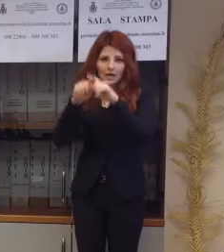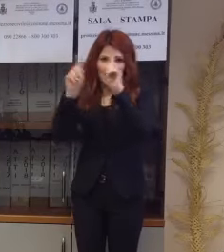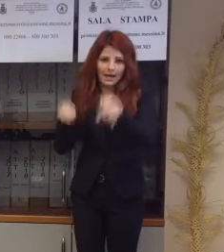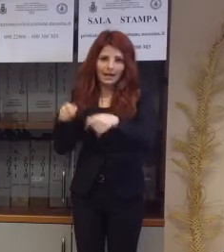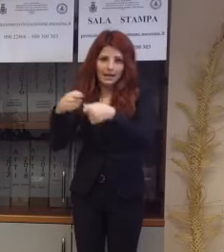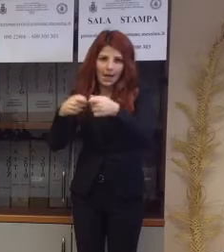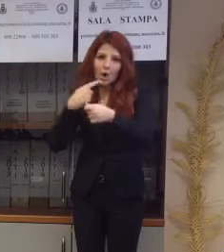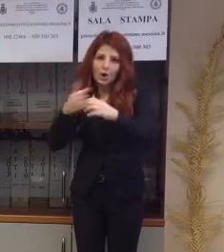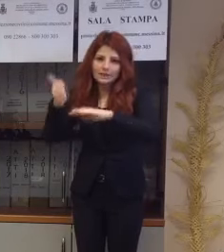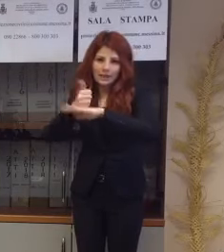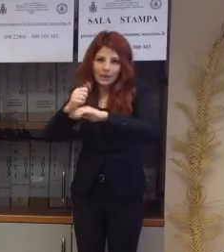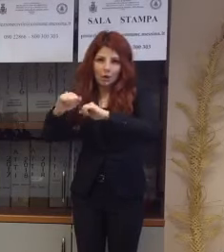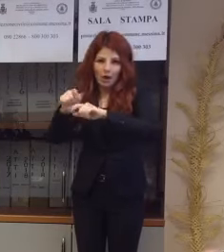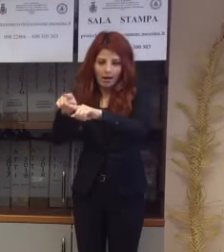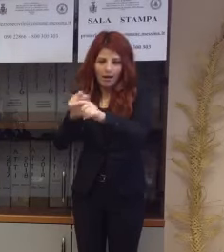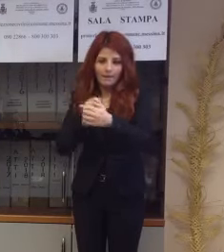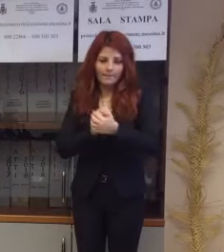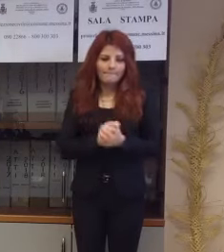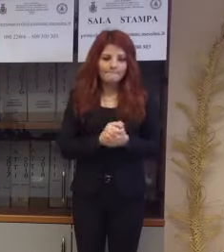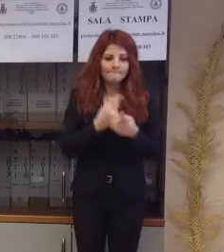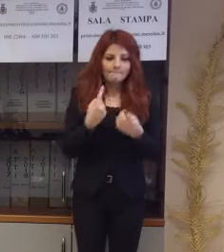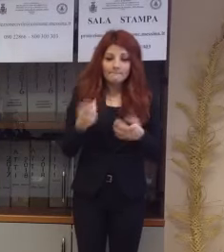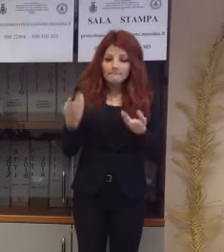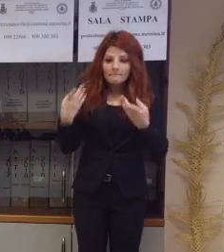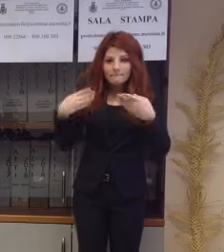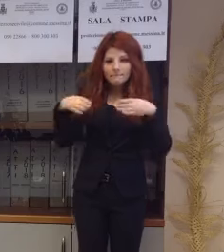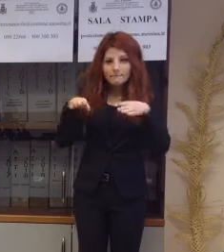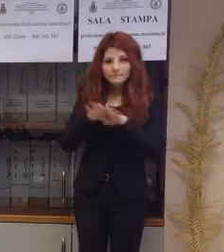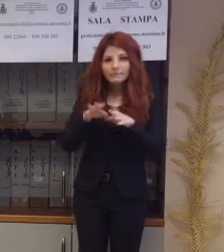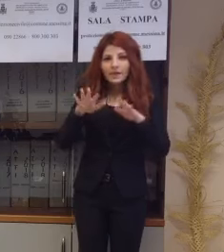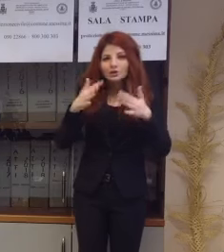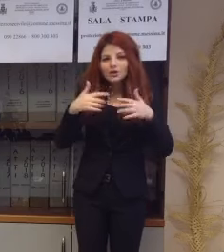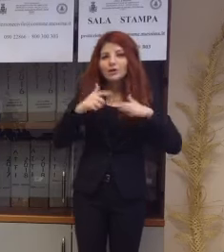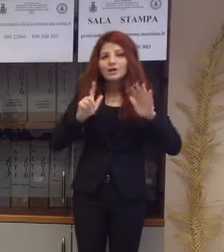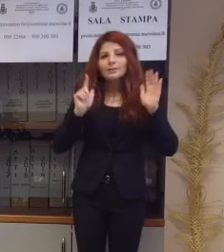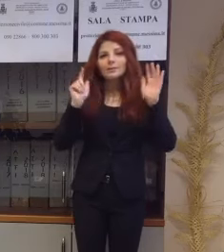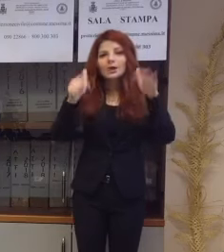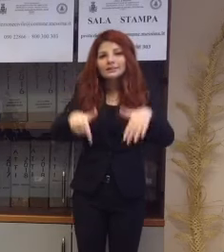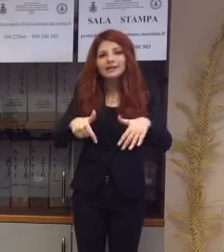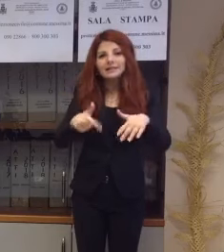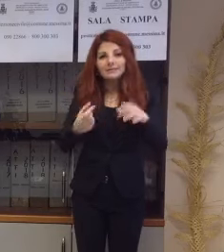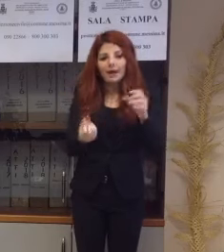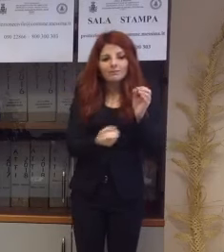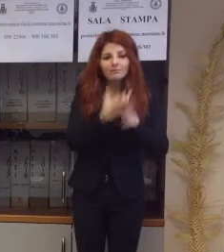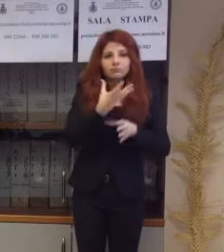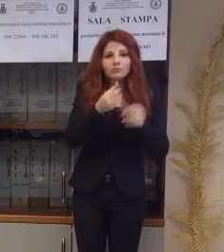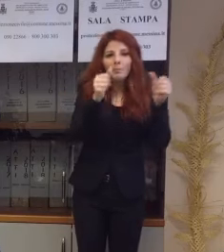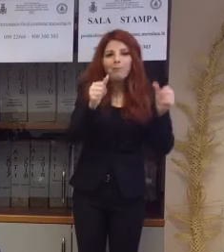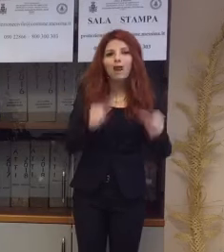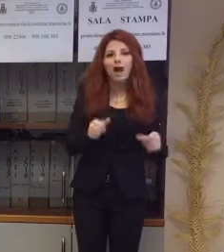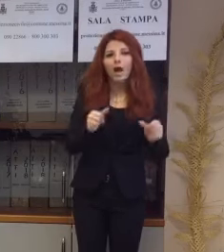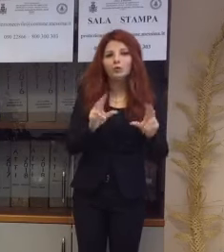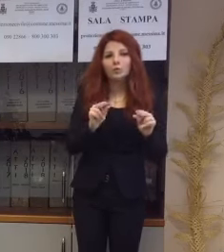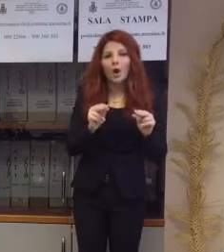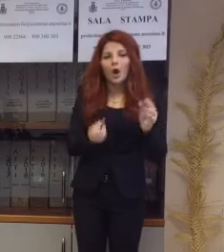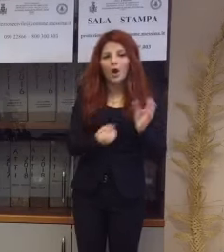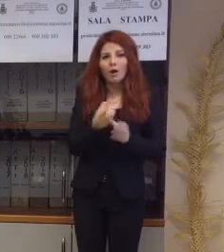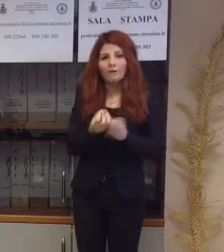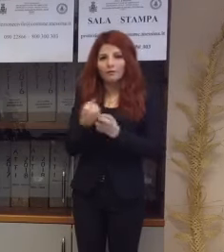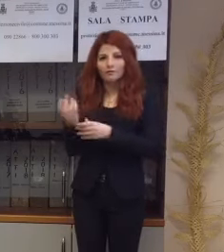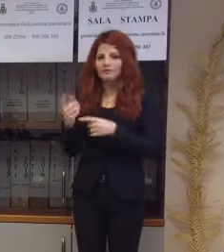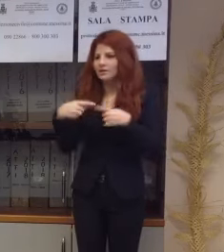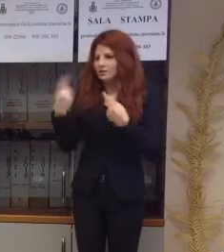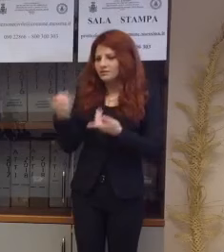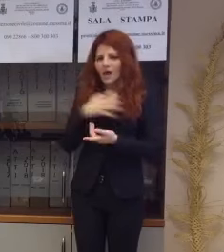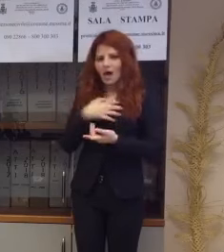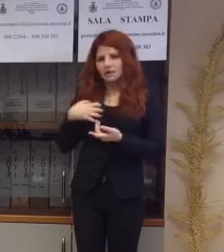prossima settimana usciamo con gli altri bandi, giusto assessore? Perché sì, state lavorando in continuazione. Ora l'assessore vi farà tutta una serie di